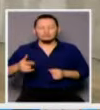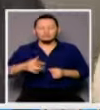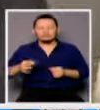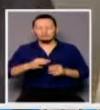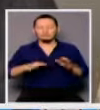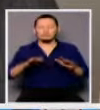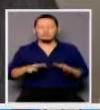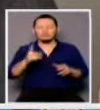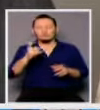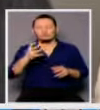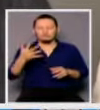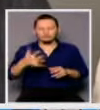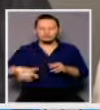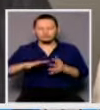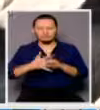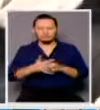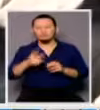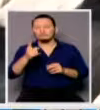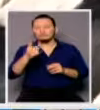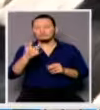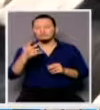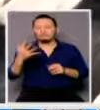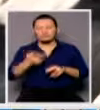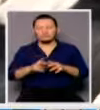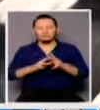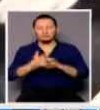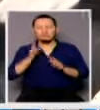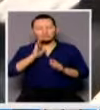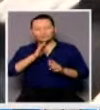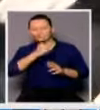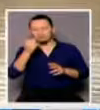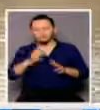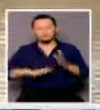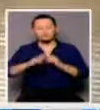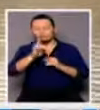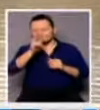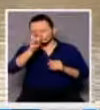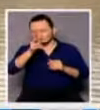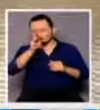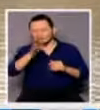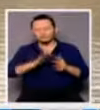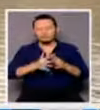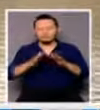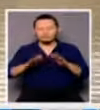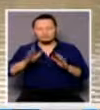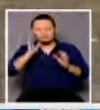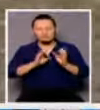мекен бар. Солардың 34-і әлі күнге дейін ауыз су тапшылығын көріп отыр. Айналасы 3-4 жылдың ішінде бұл ауылдарға